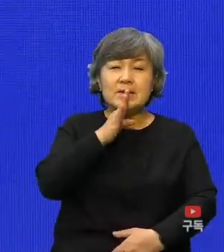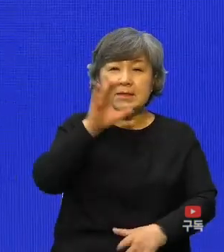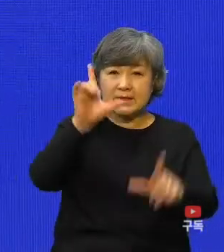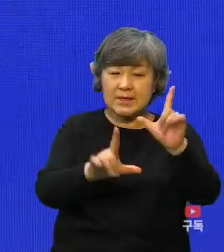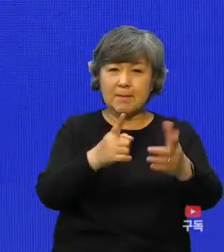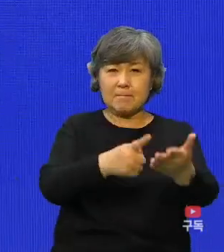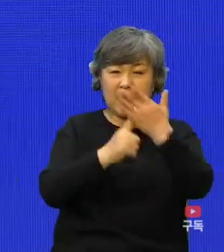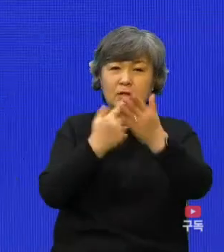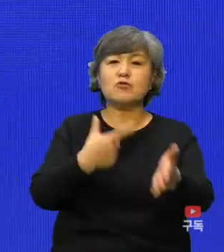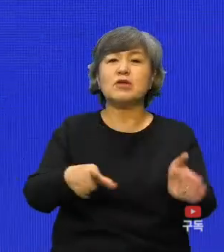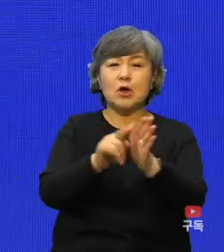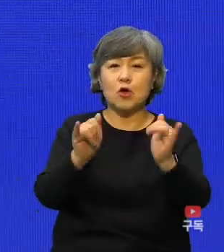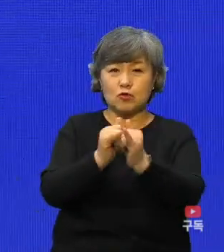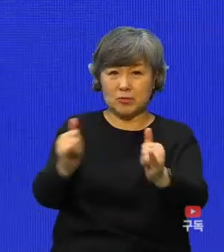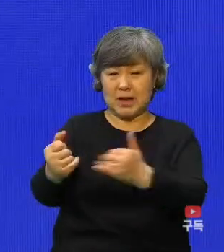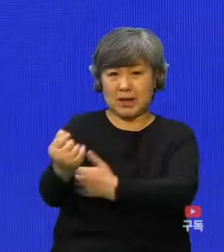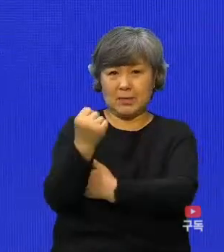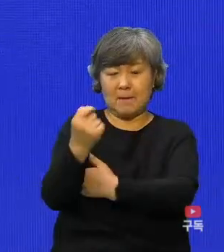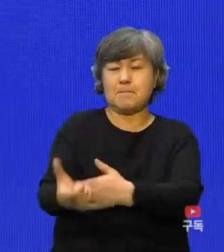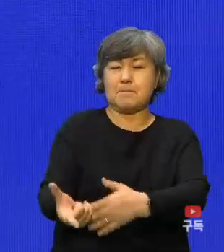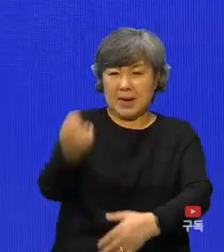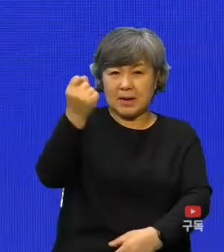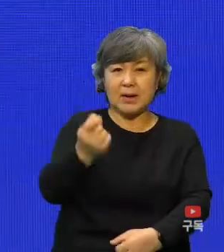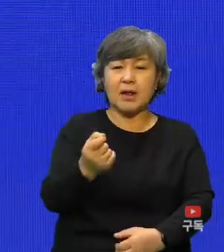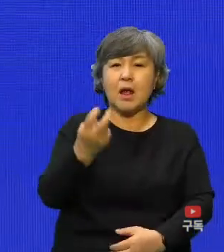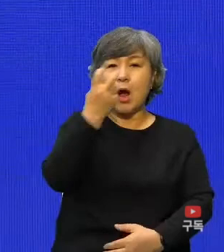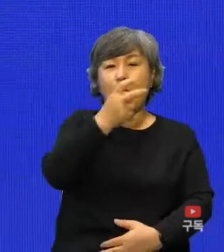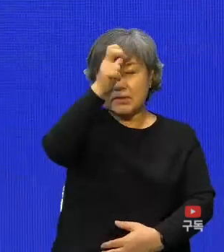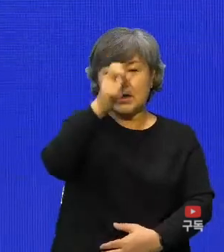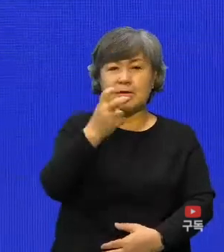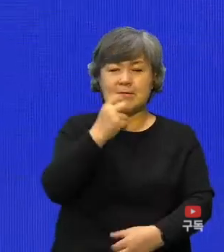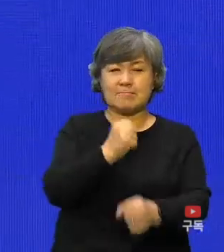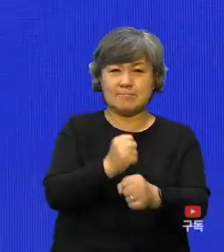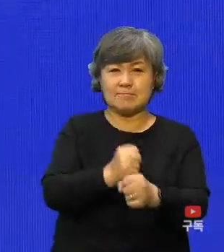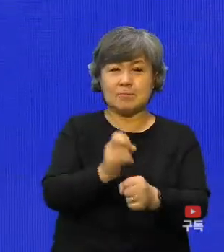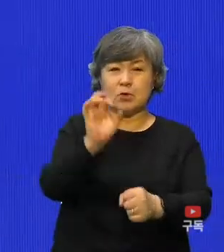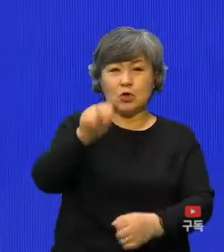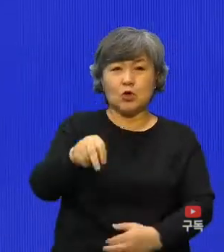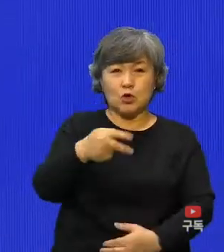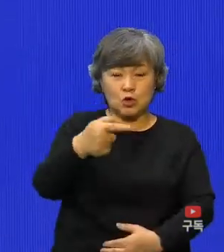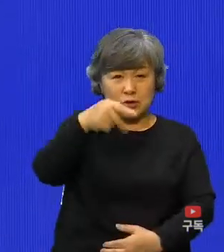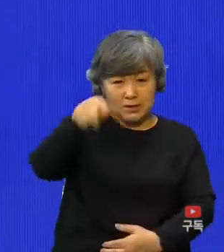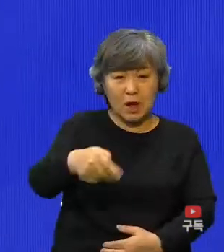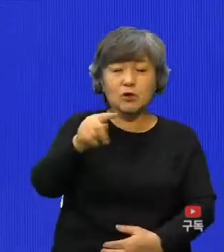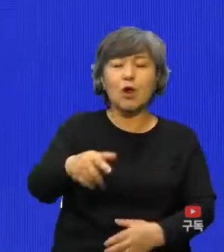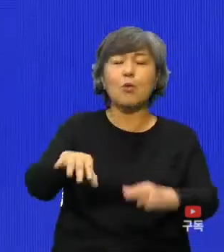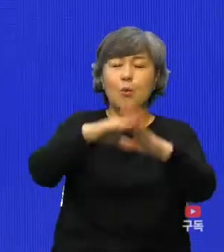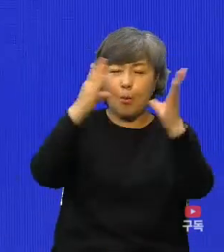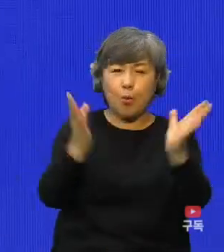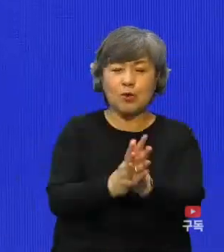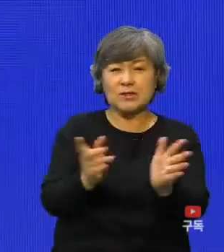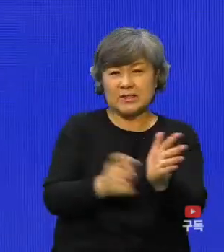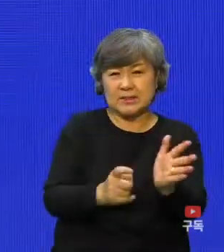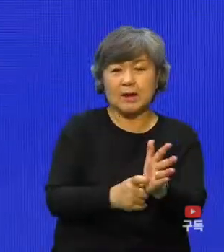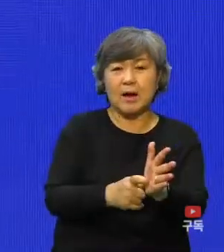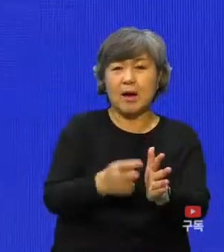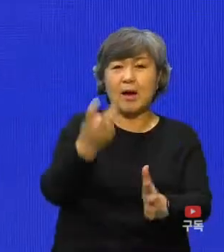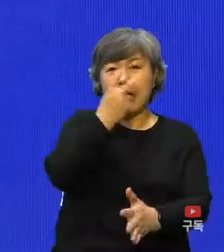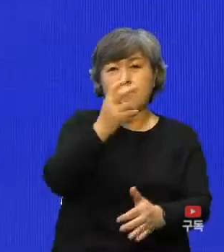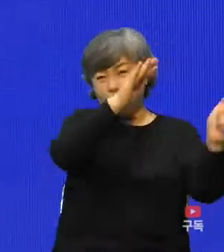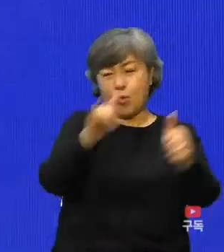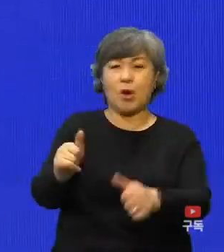위해서 국민의힘은 즉각 검찰 수사에 협력해서 윤석열, 곽상도 모두 즉각 검찰에 소환시